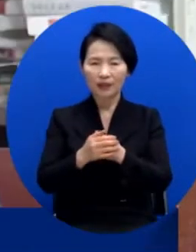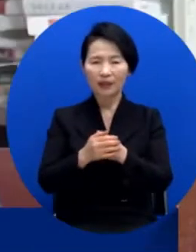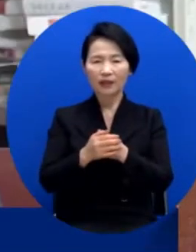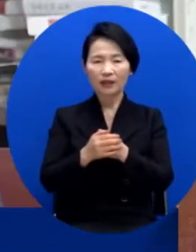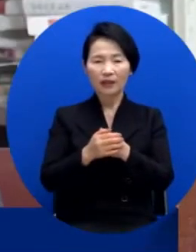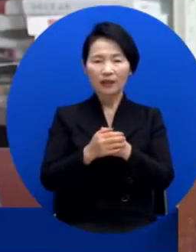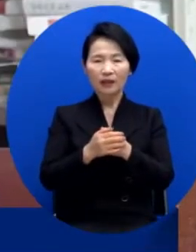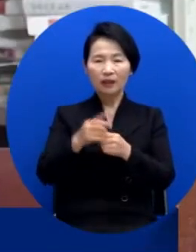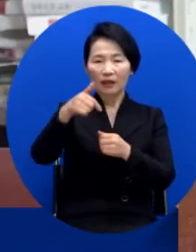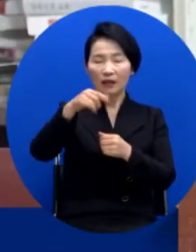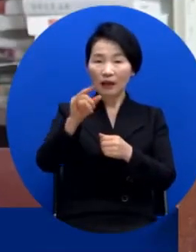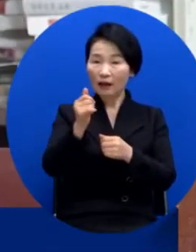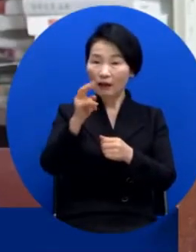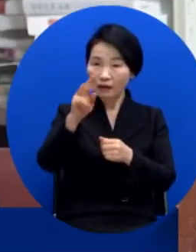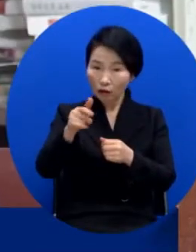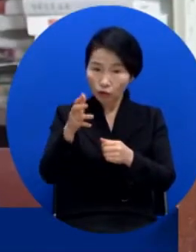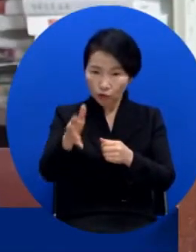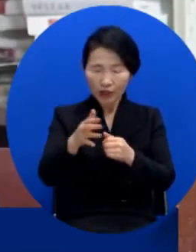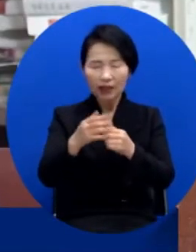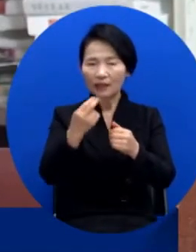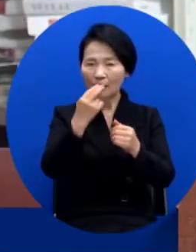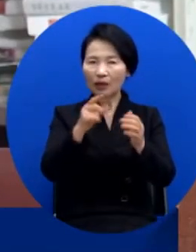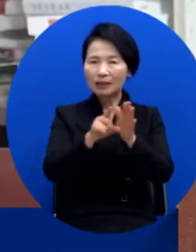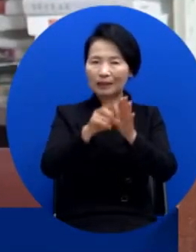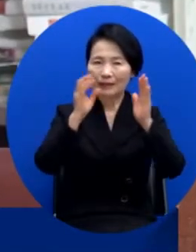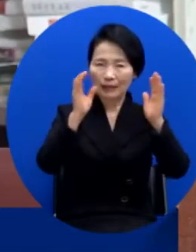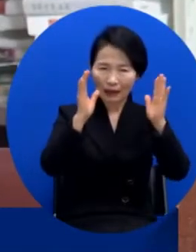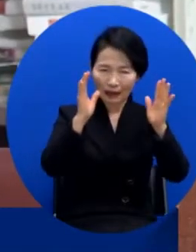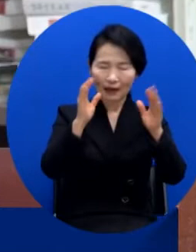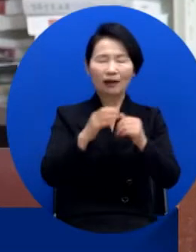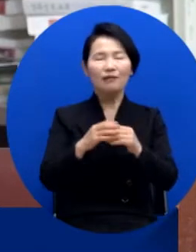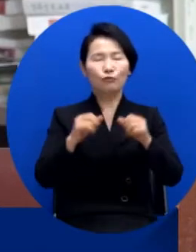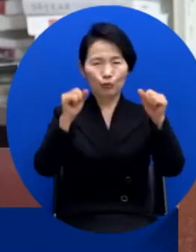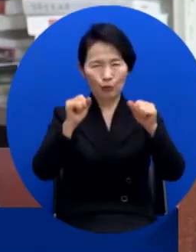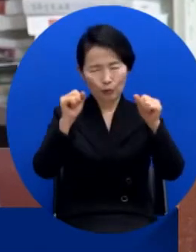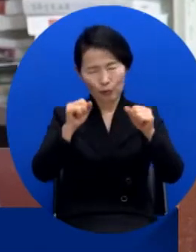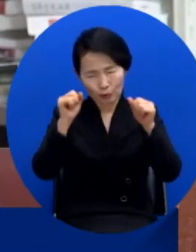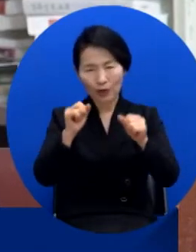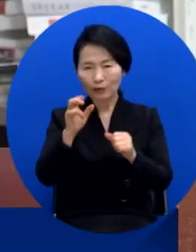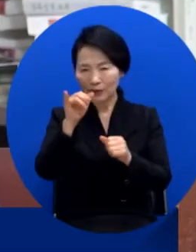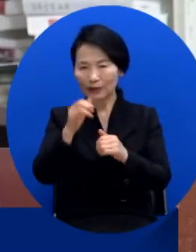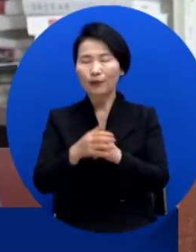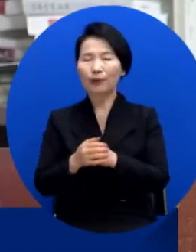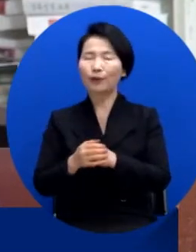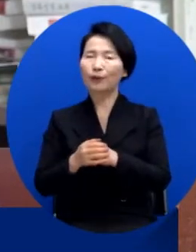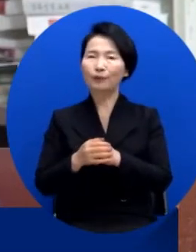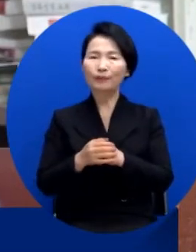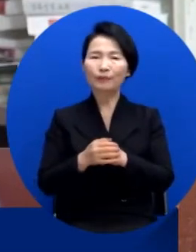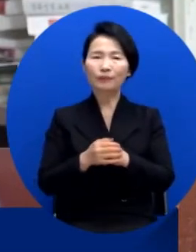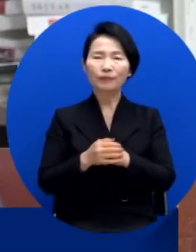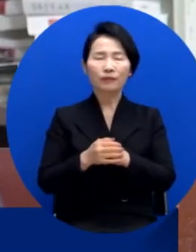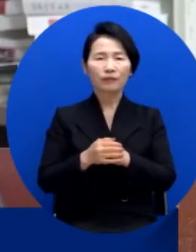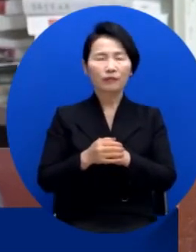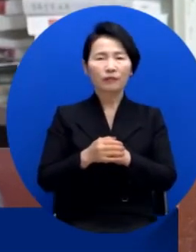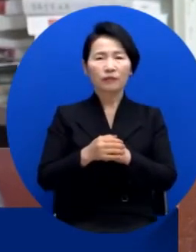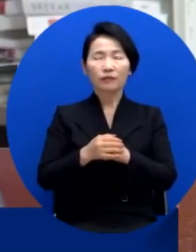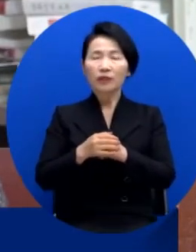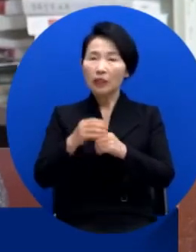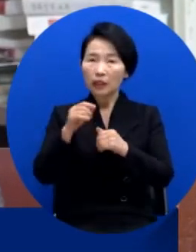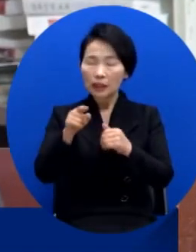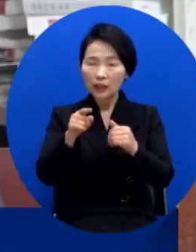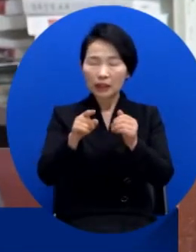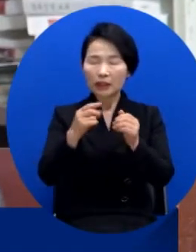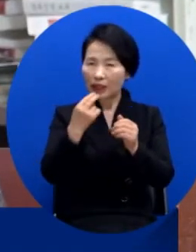신학 에 을 제가 이제 주장하고 도 운동을 전개하고 있는데요 i 이렇게 생명 신학을 하는